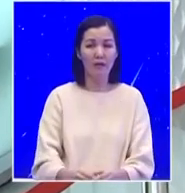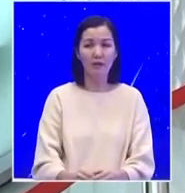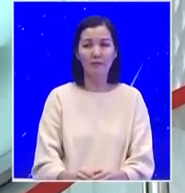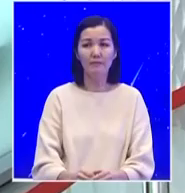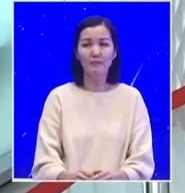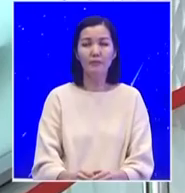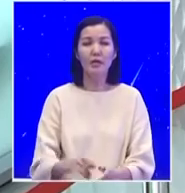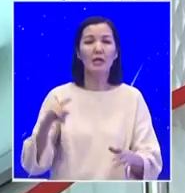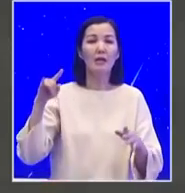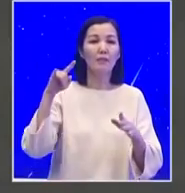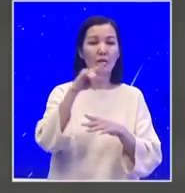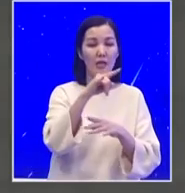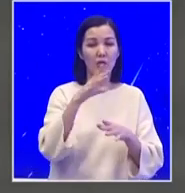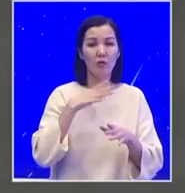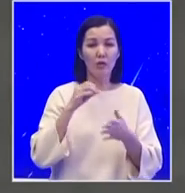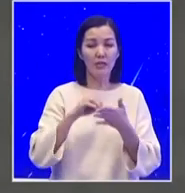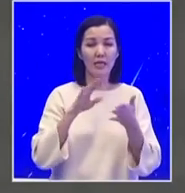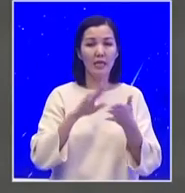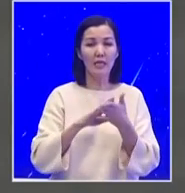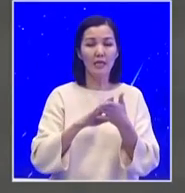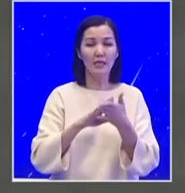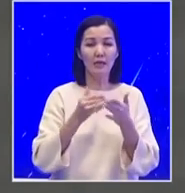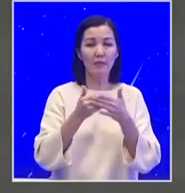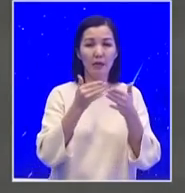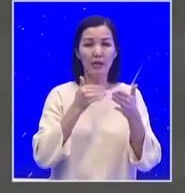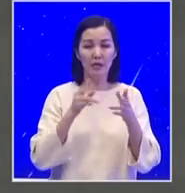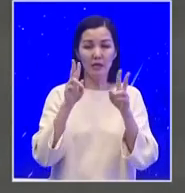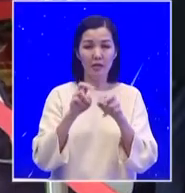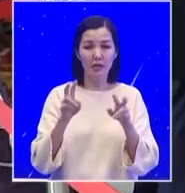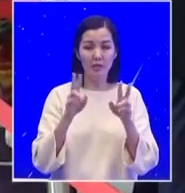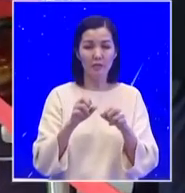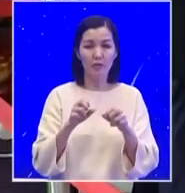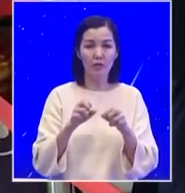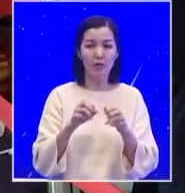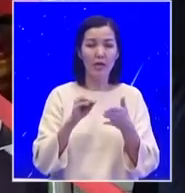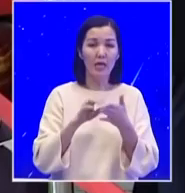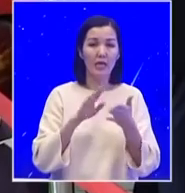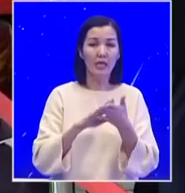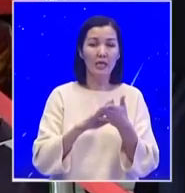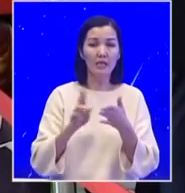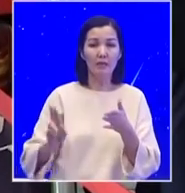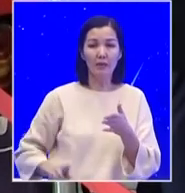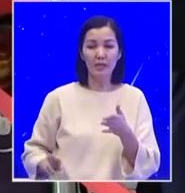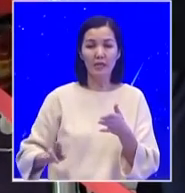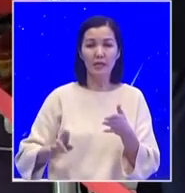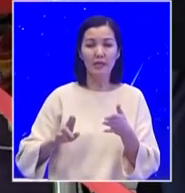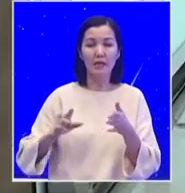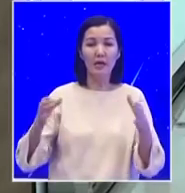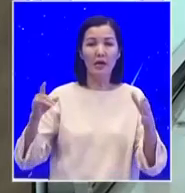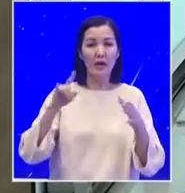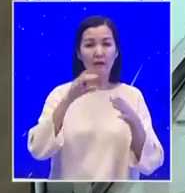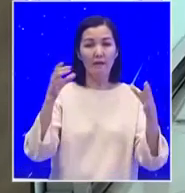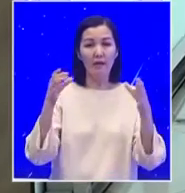Стандартная для перелета процедуры – регистрация на рейс, предрейсовый досмотр. Возле стойки регистрации президент авиакомпании ЖТСУ